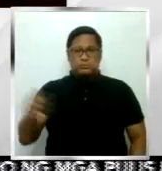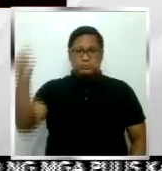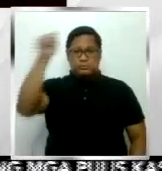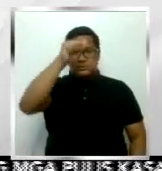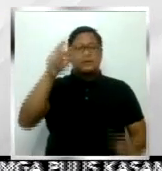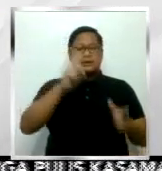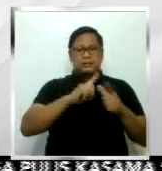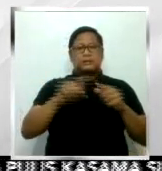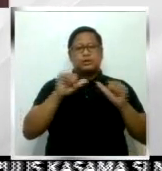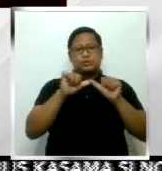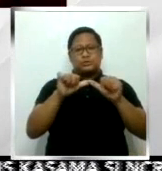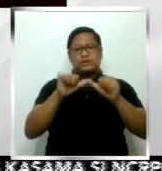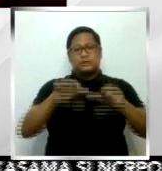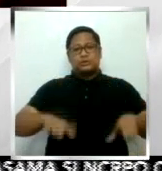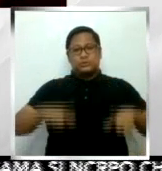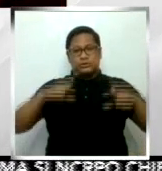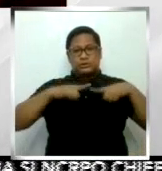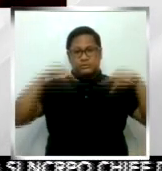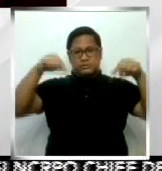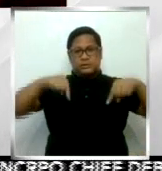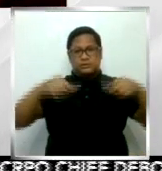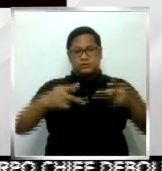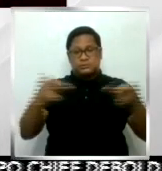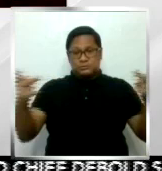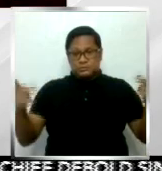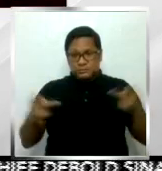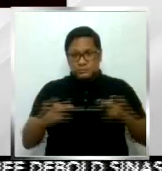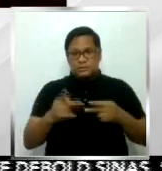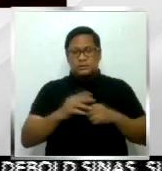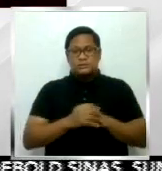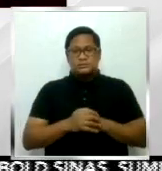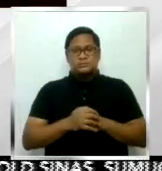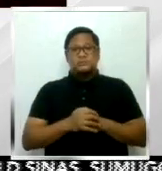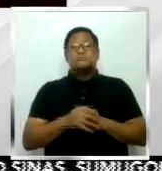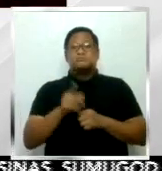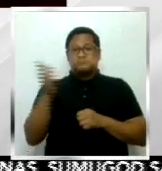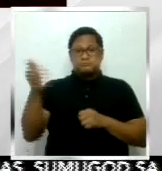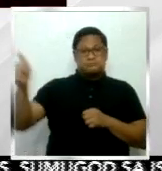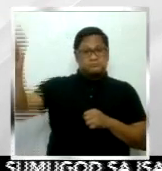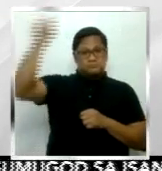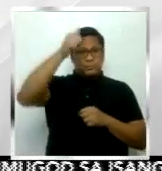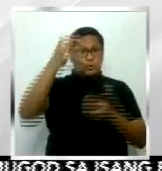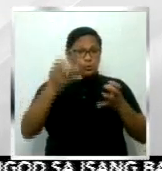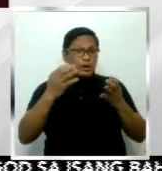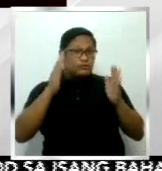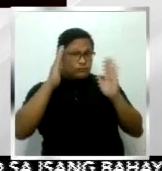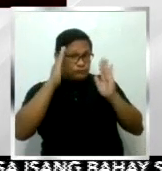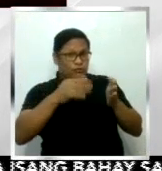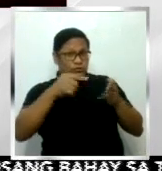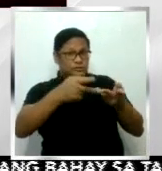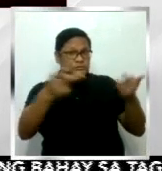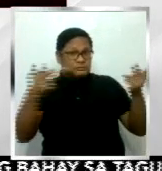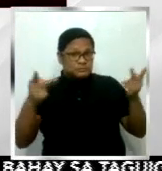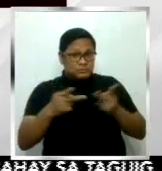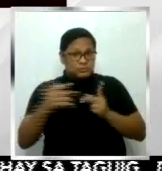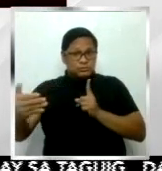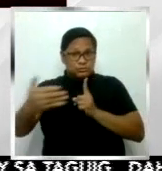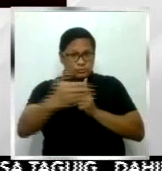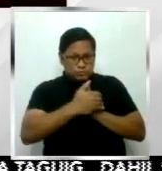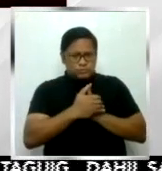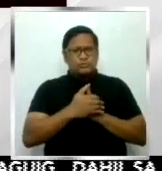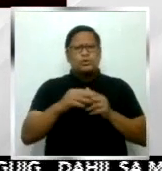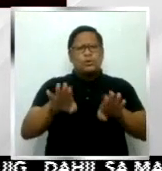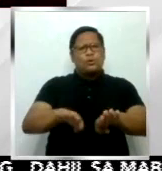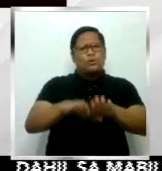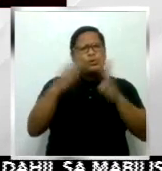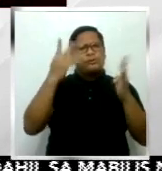sa lugar. Gusto raw tutukan ni Sinas ang quarantine facility para sa kanyang mga tauhan. Bukas daw sila sa pakikipag-usap sa pamilya